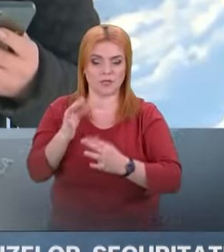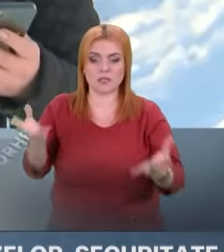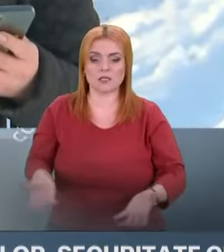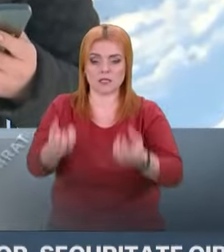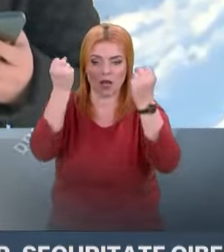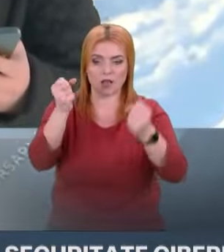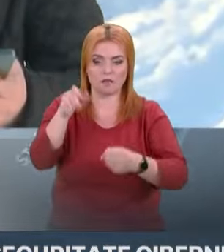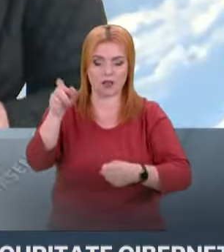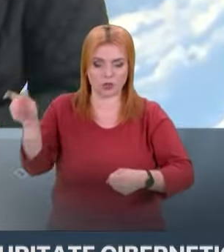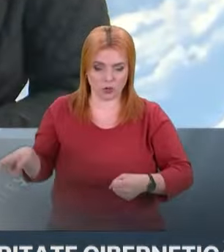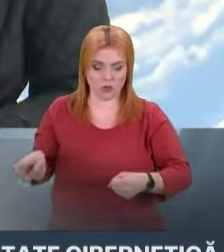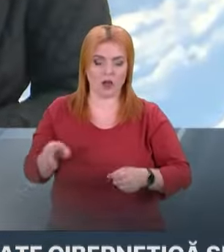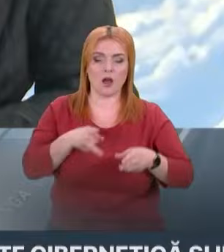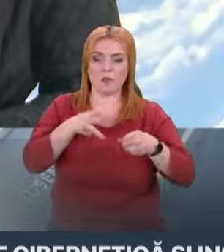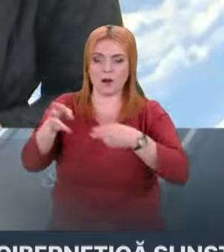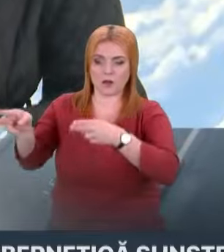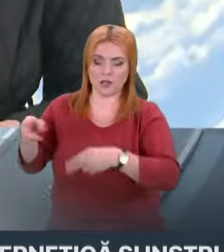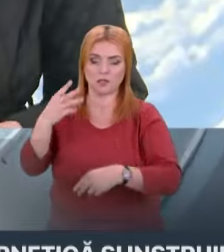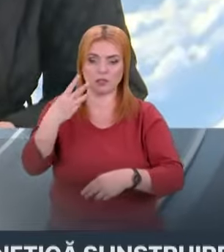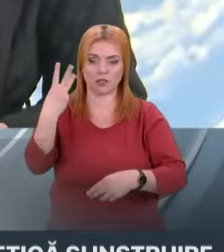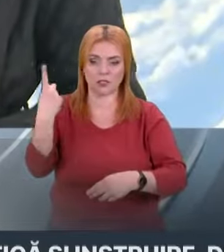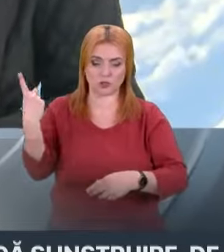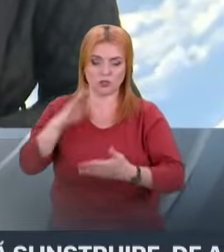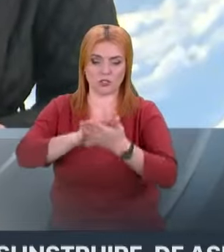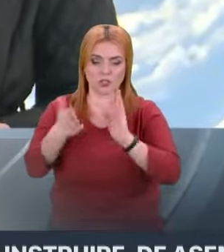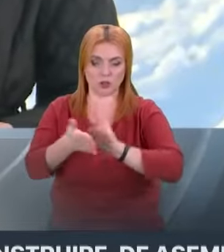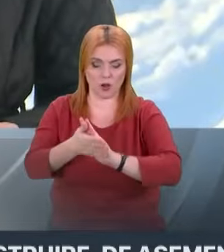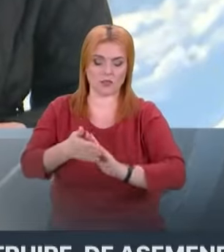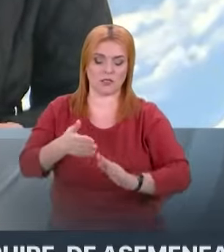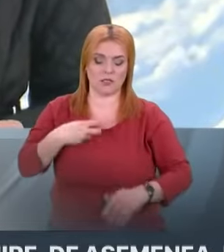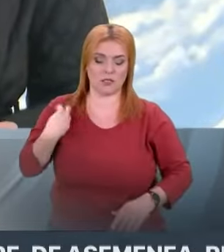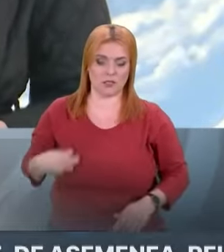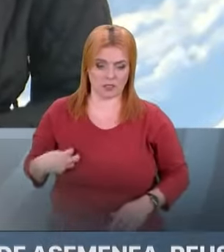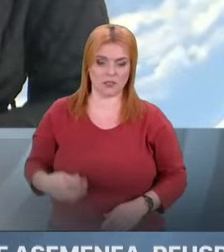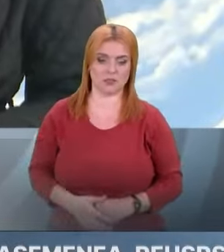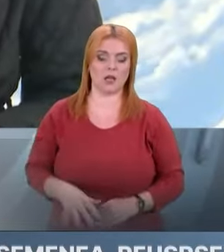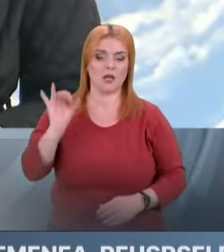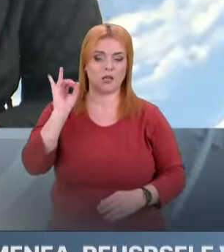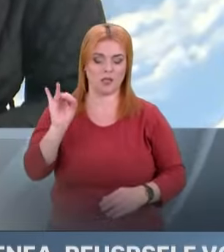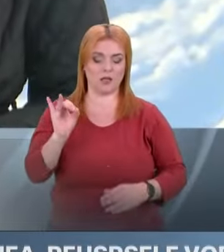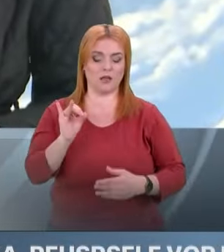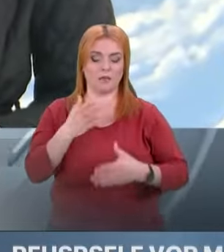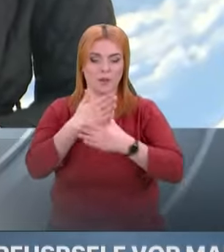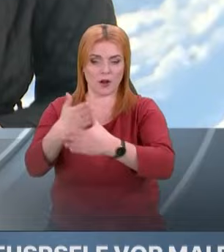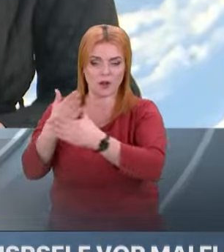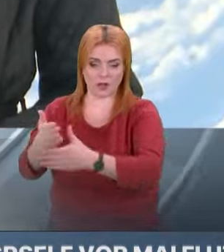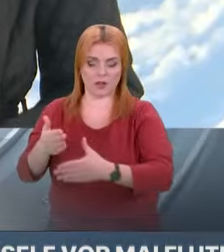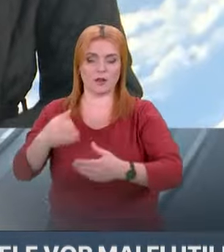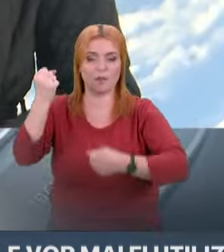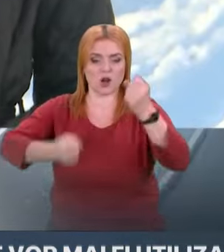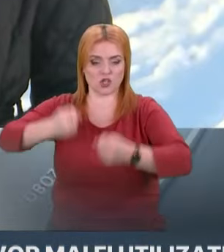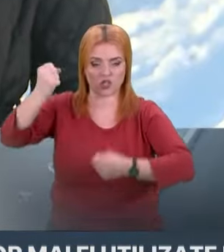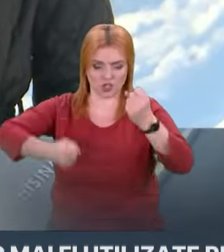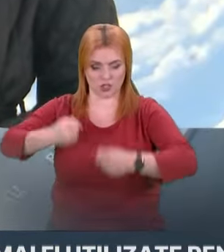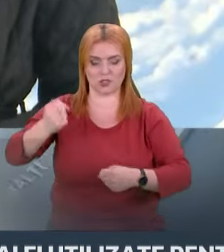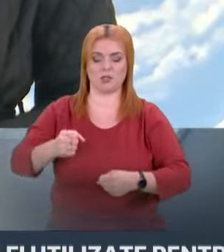salvatorii de la IGSU au intervenit în 31 de situații de deblocare a autoturismelor pe trasee. Cele mai multe